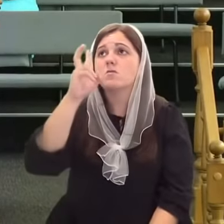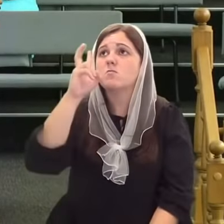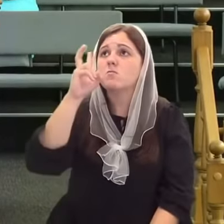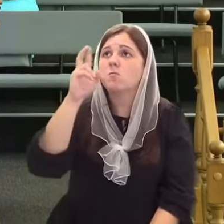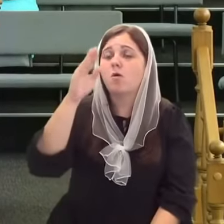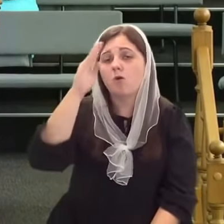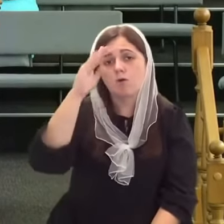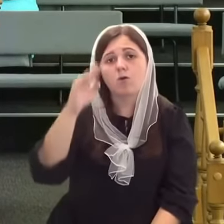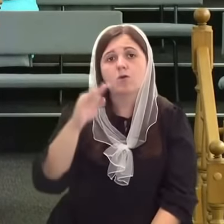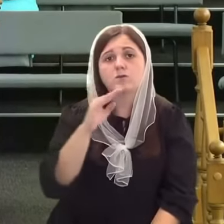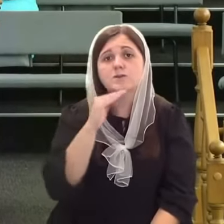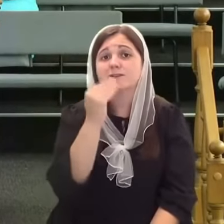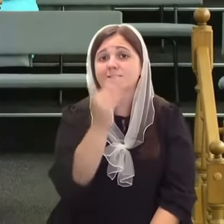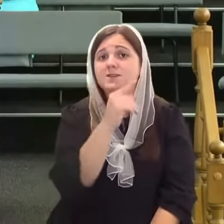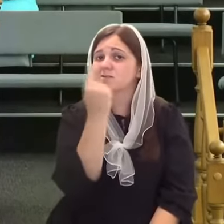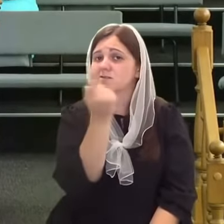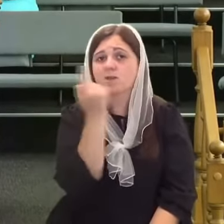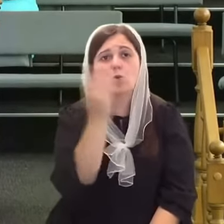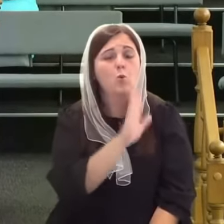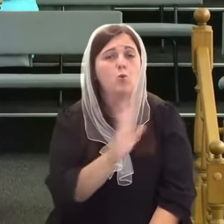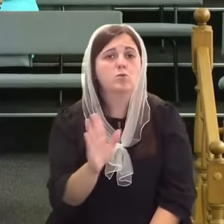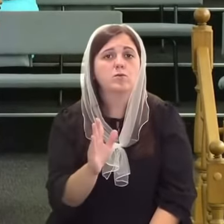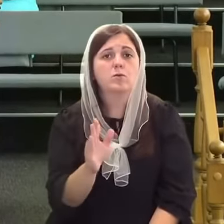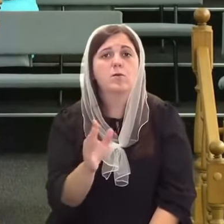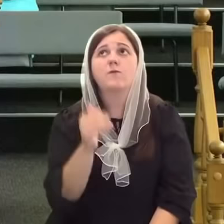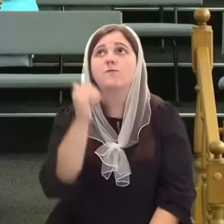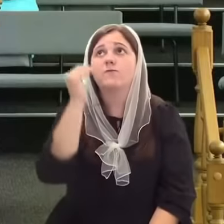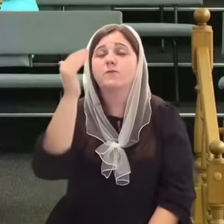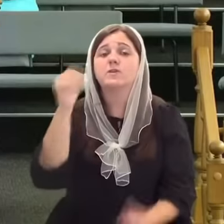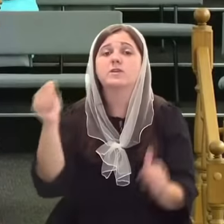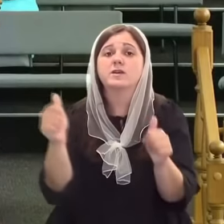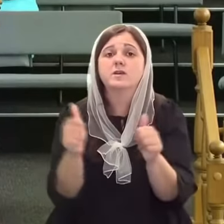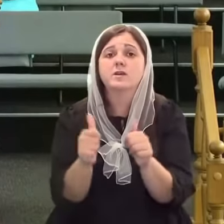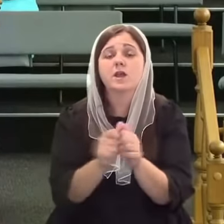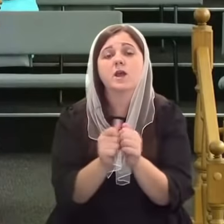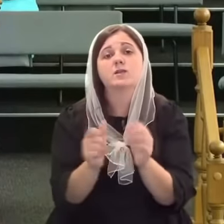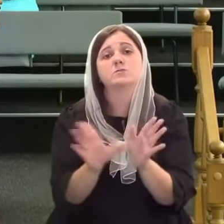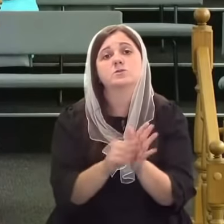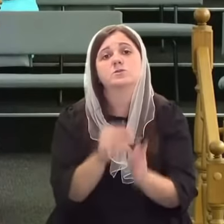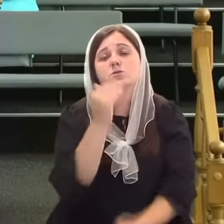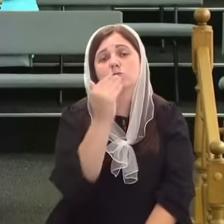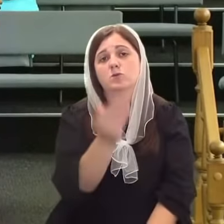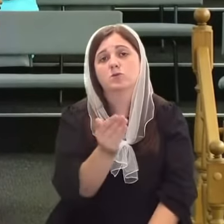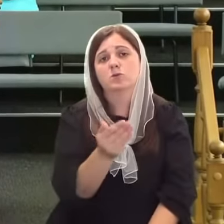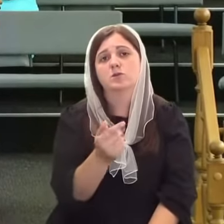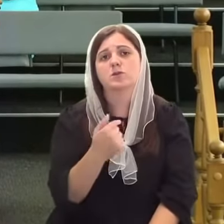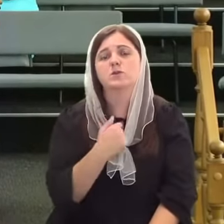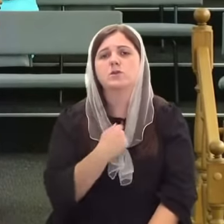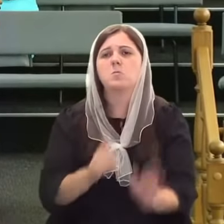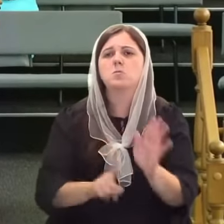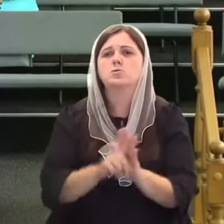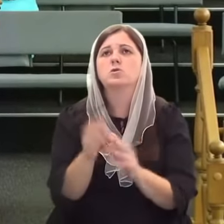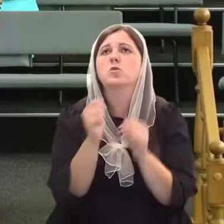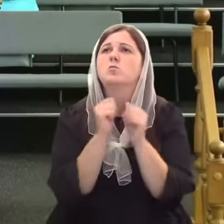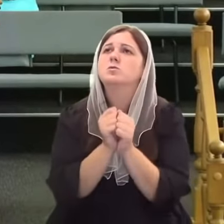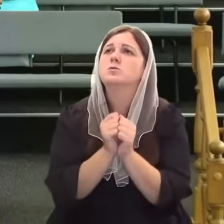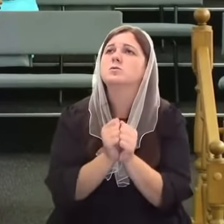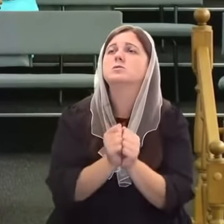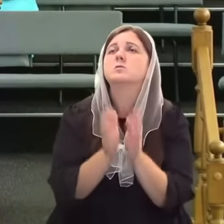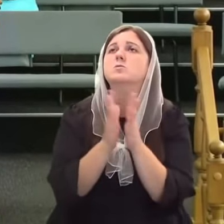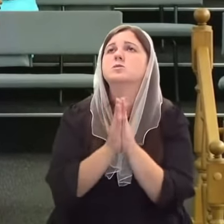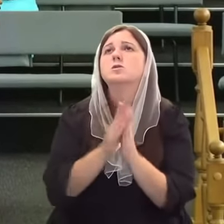Отец. Ты не один, Он рядом с тобой. И я помню, я начал молиться и просить, чтобы Бог дал